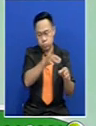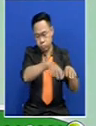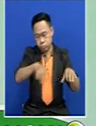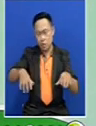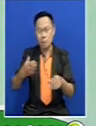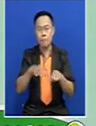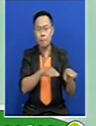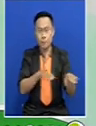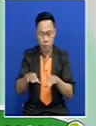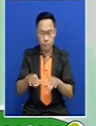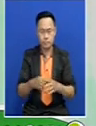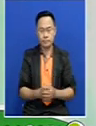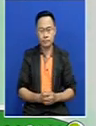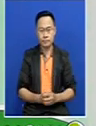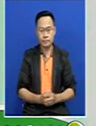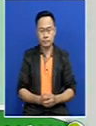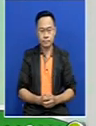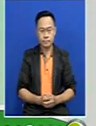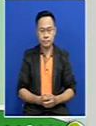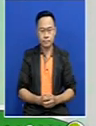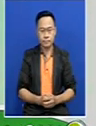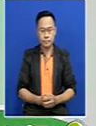ชาชนลงทะเบียน